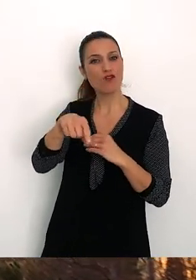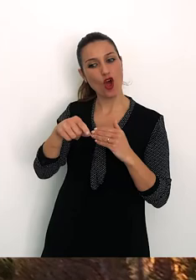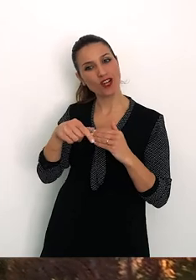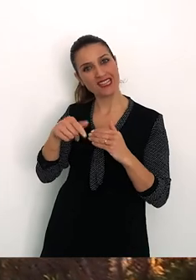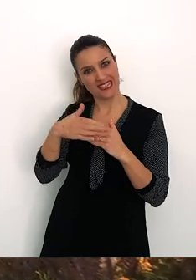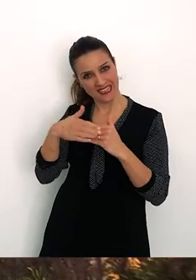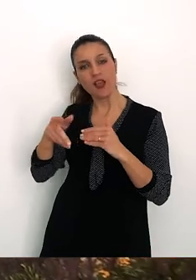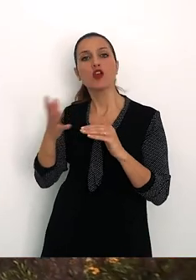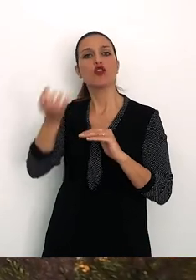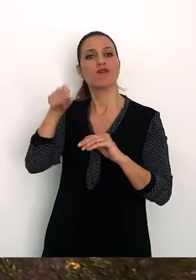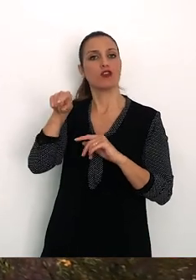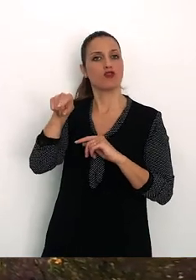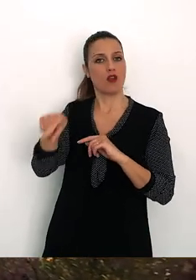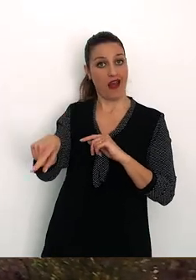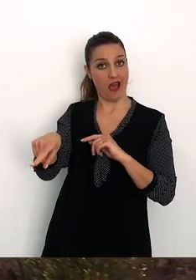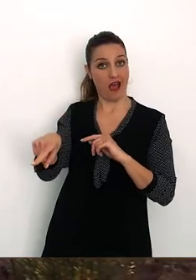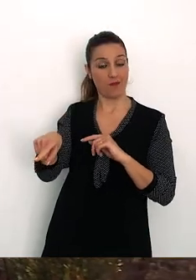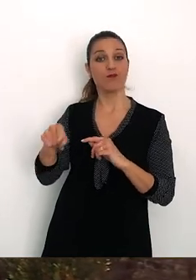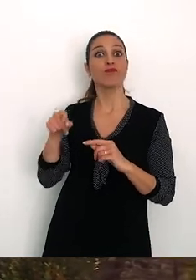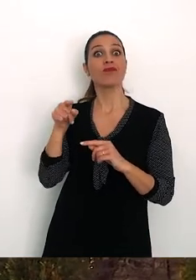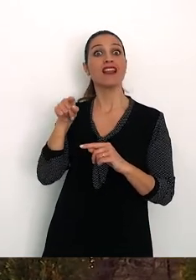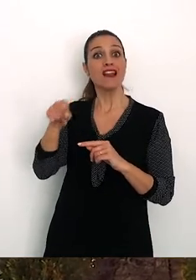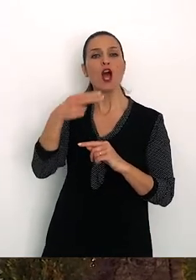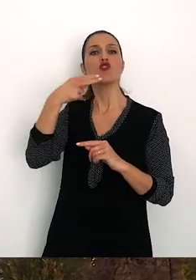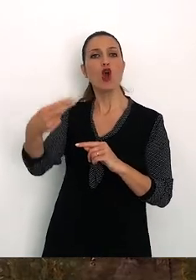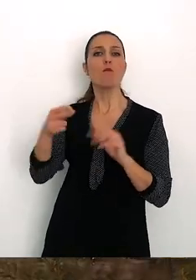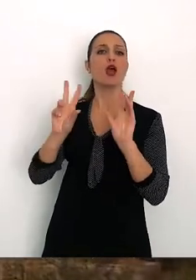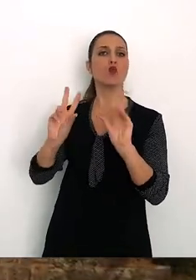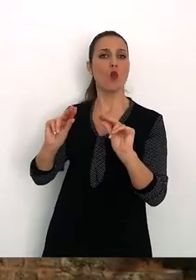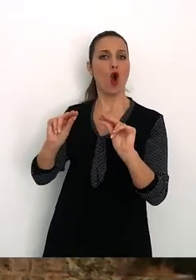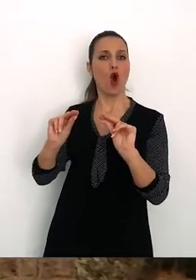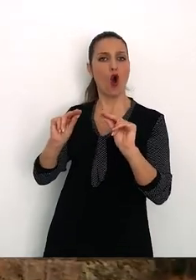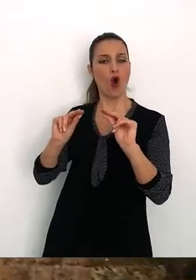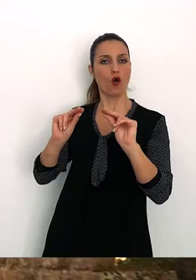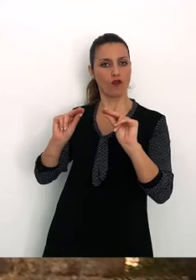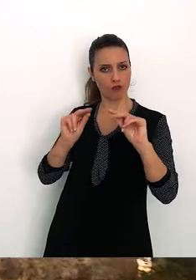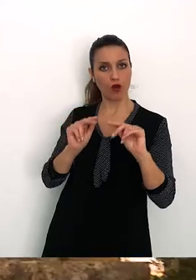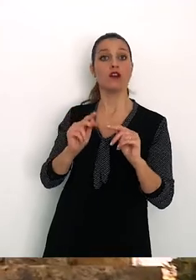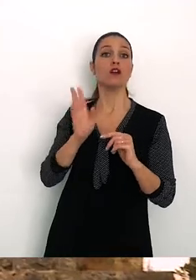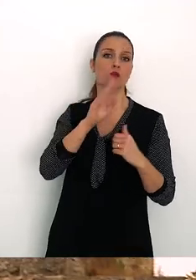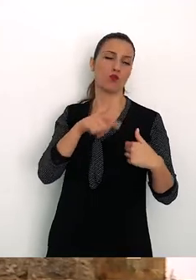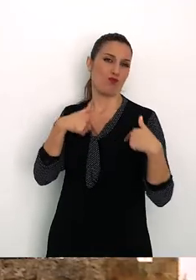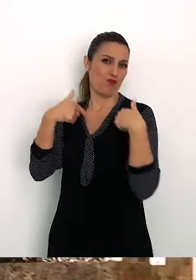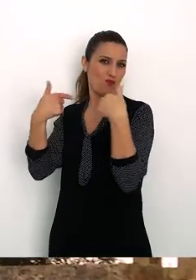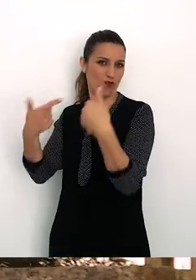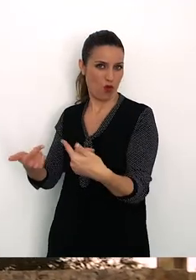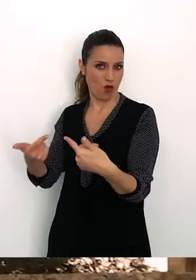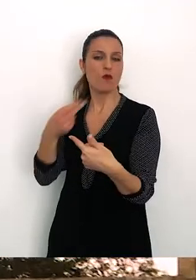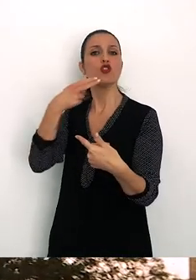di Castelforte, antico insediamento rupestre racalino. Da allora il menhir venne rinominato